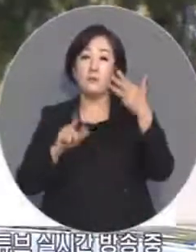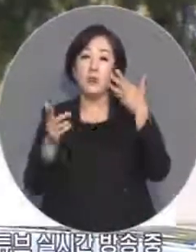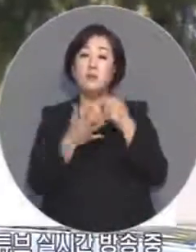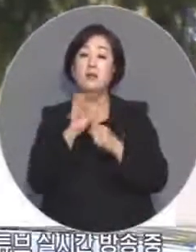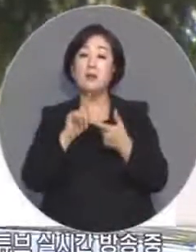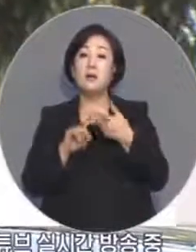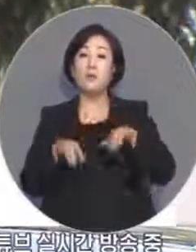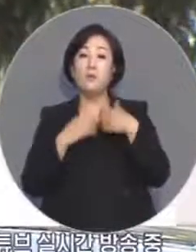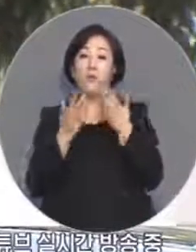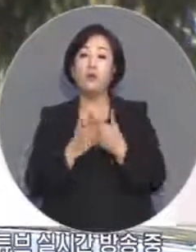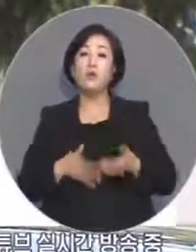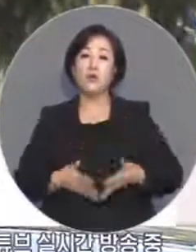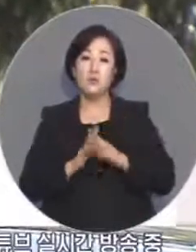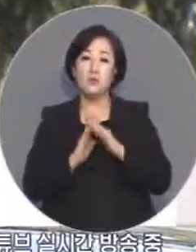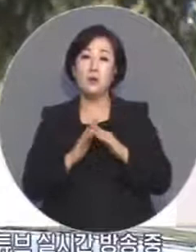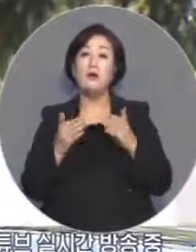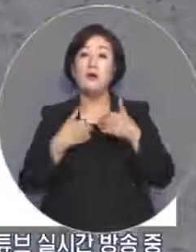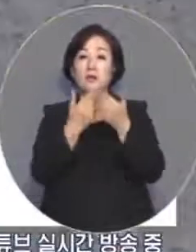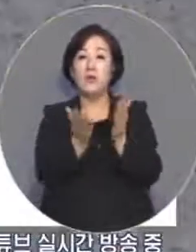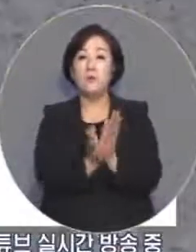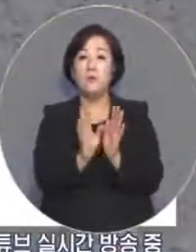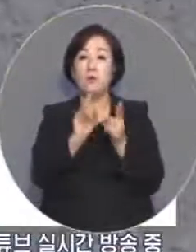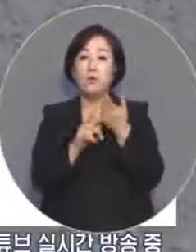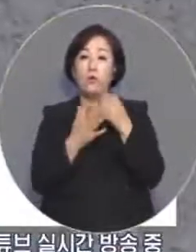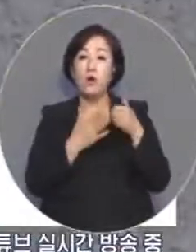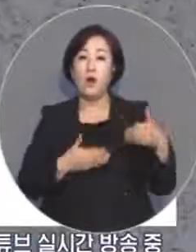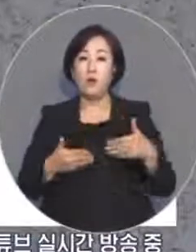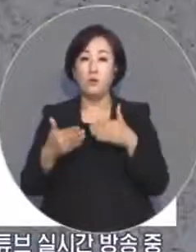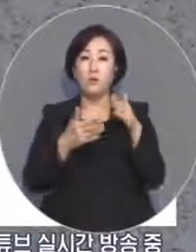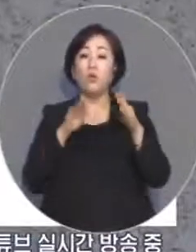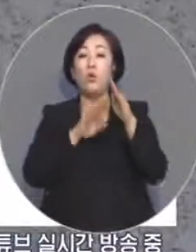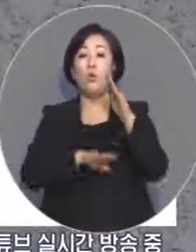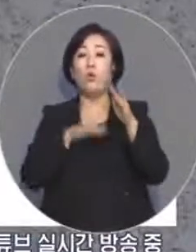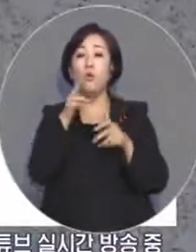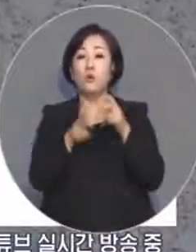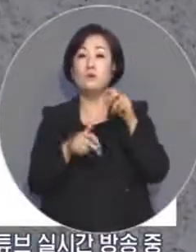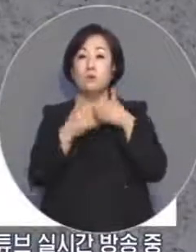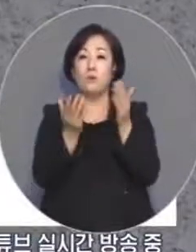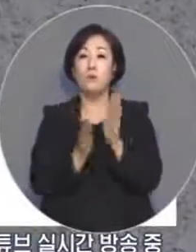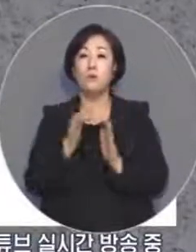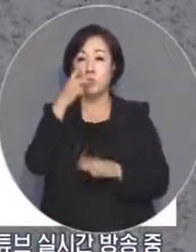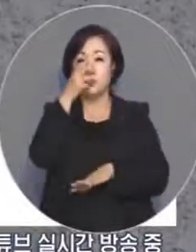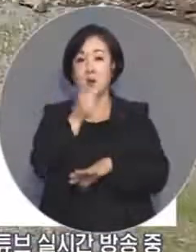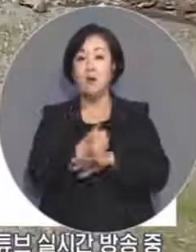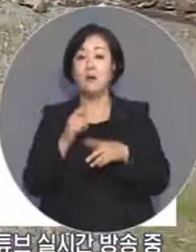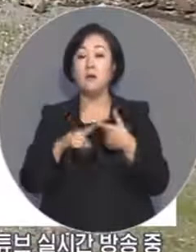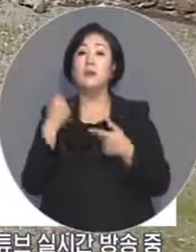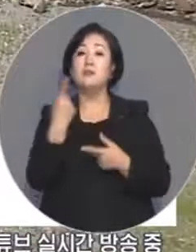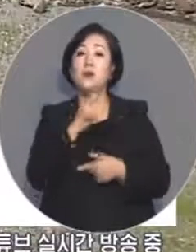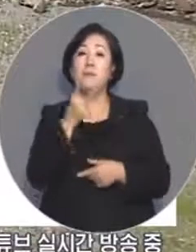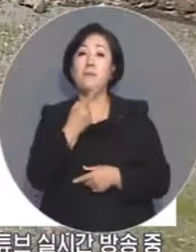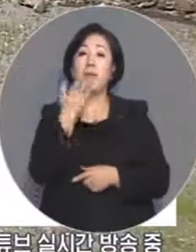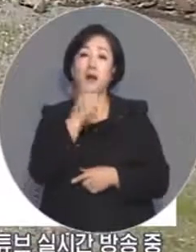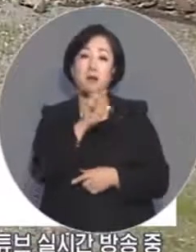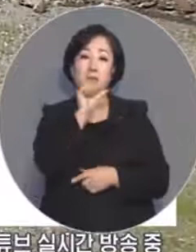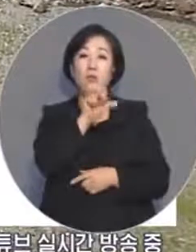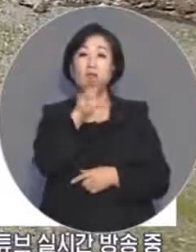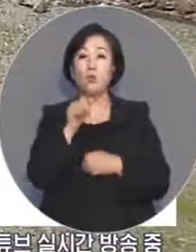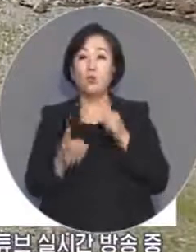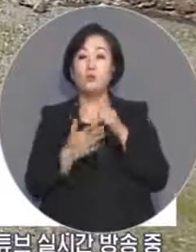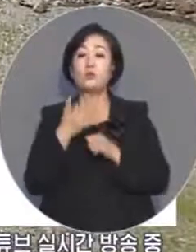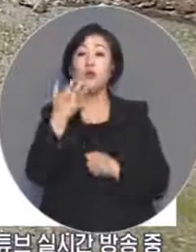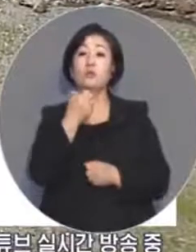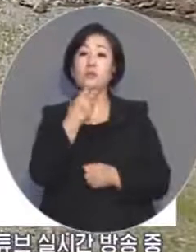8일까지 지역 건축물과 댐, 도로 등 공공시설물의 내진 성능을 검토한 결과 1,195개소